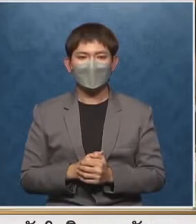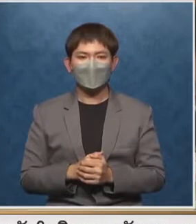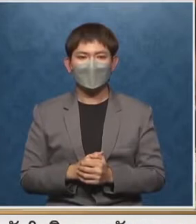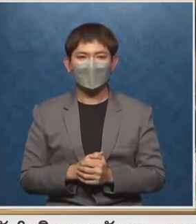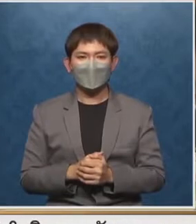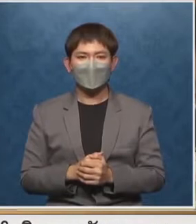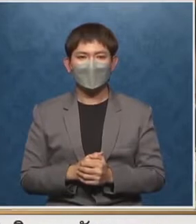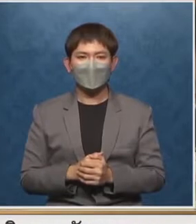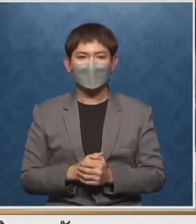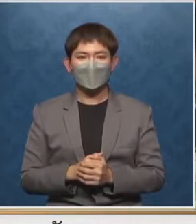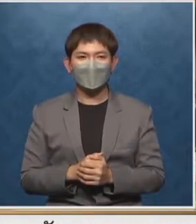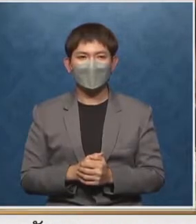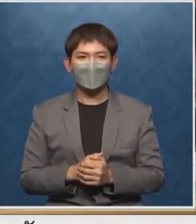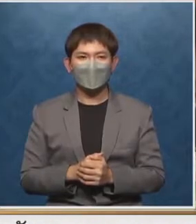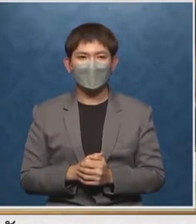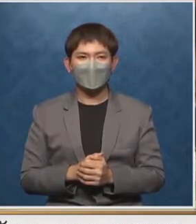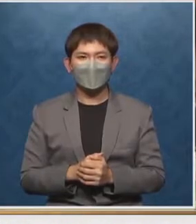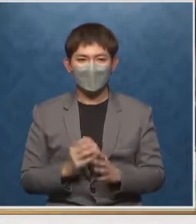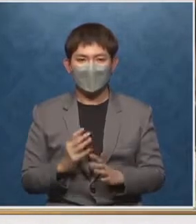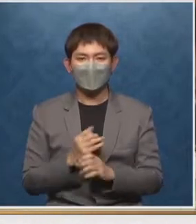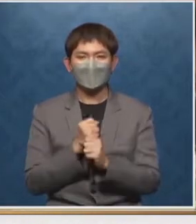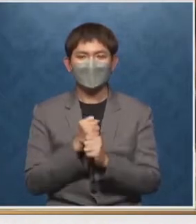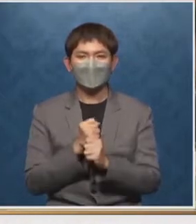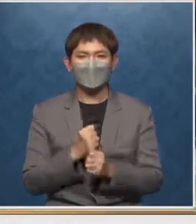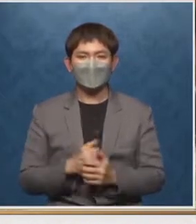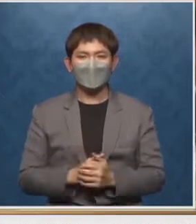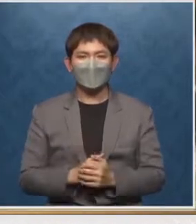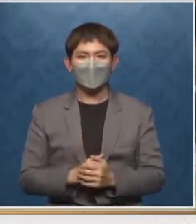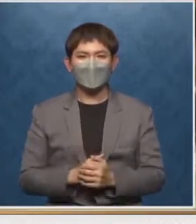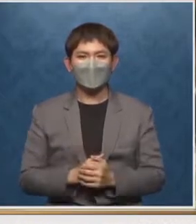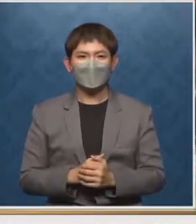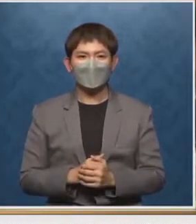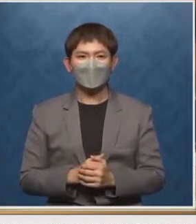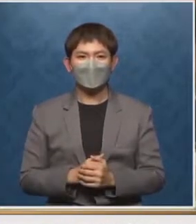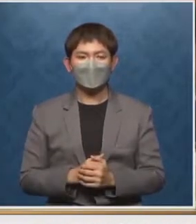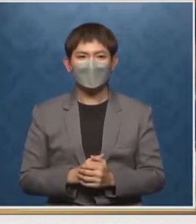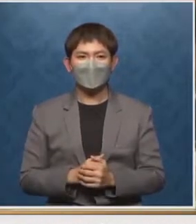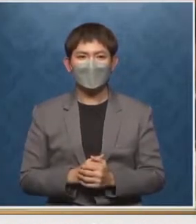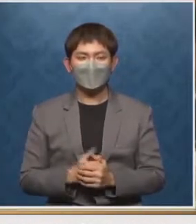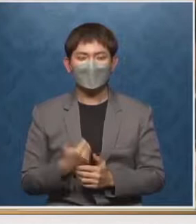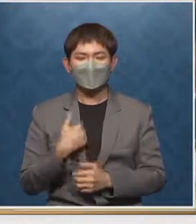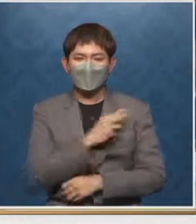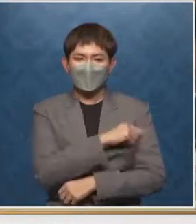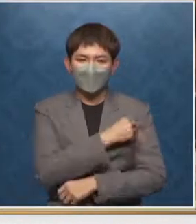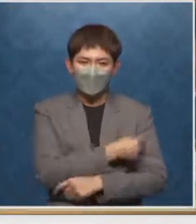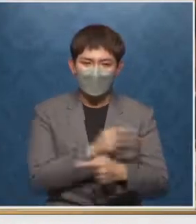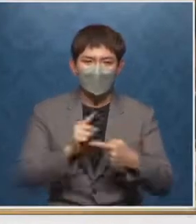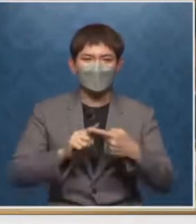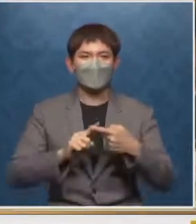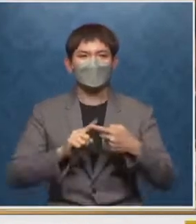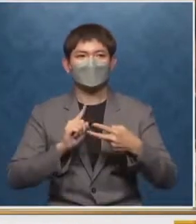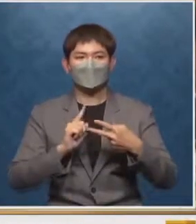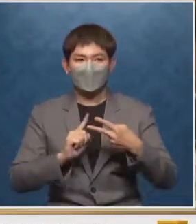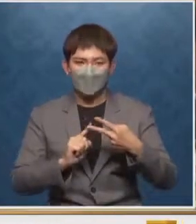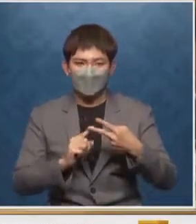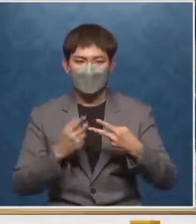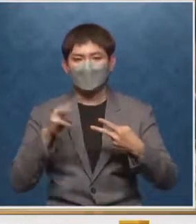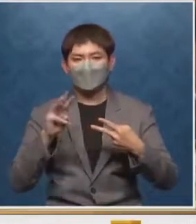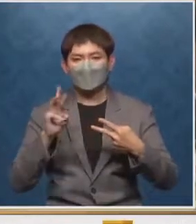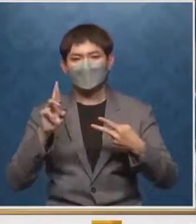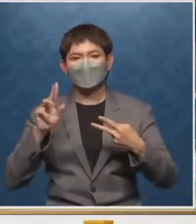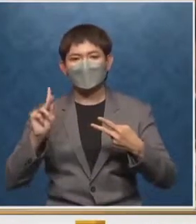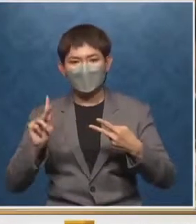กรุณาสรุปนะครับ ครับ อีกหลายท่านนะครับทั้งคุณหมอประสงค์ทั้งวีรกร